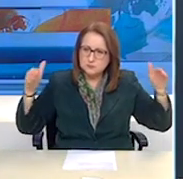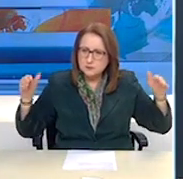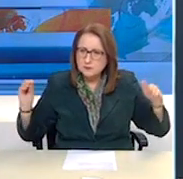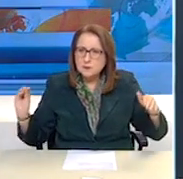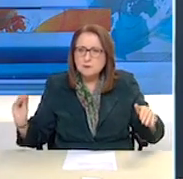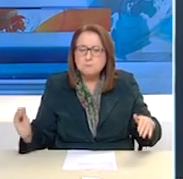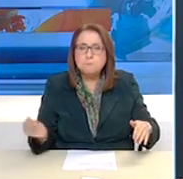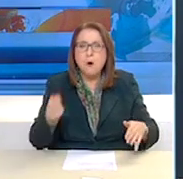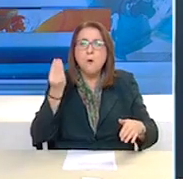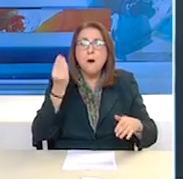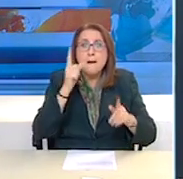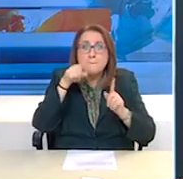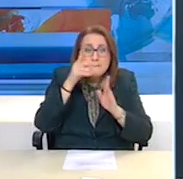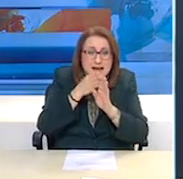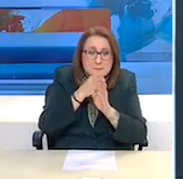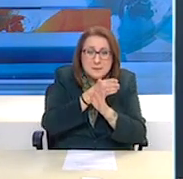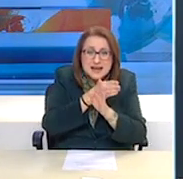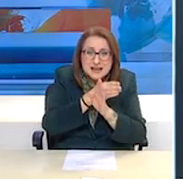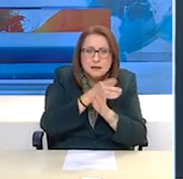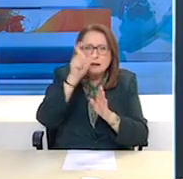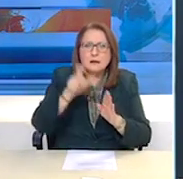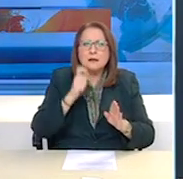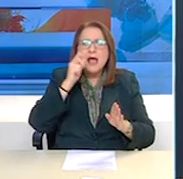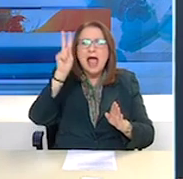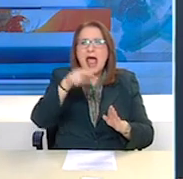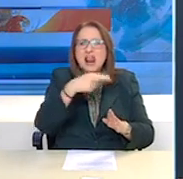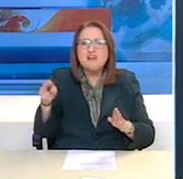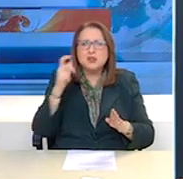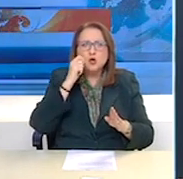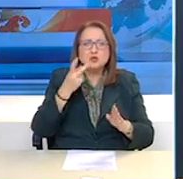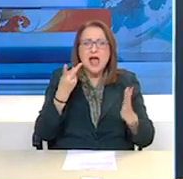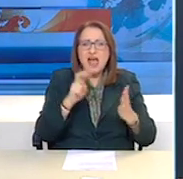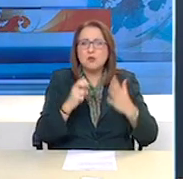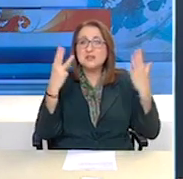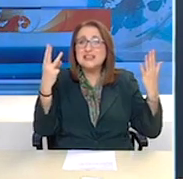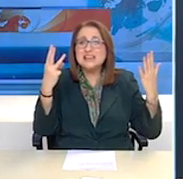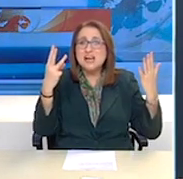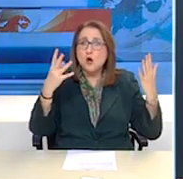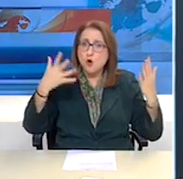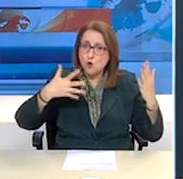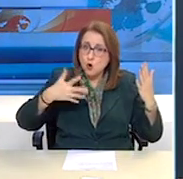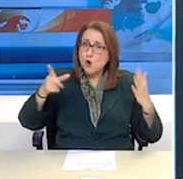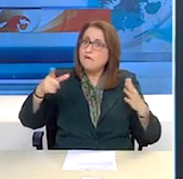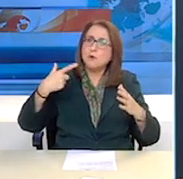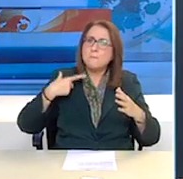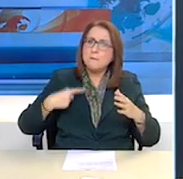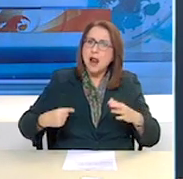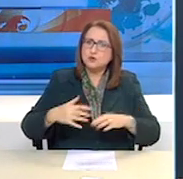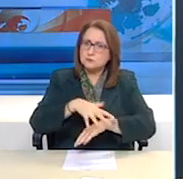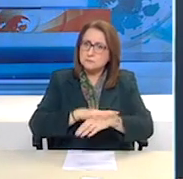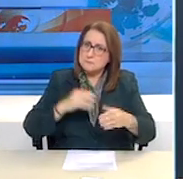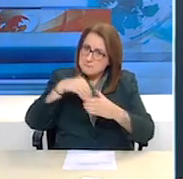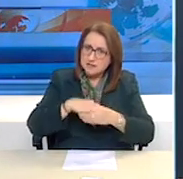SARS-CoV-2. Αφορούσε έναν Ελβετό υπήκοο 73 ετών, μέλος του πληρώματος του πλοίου, ο οποίος φέρεται να